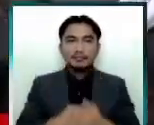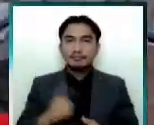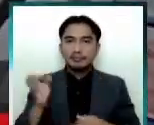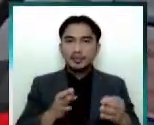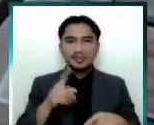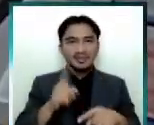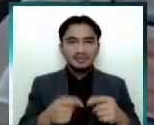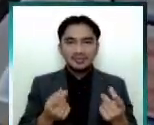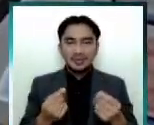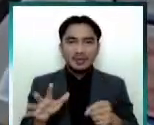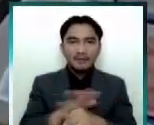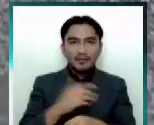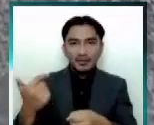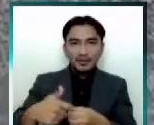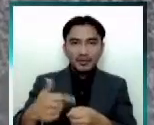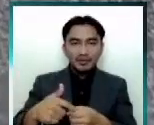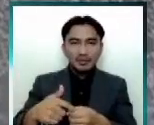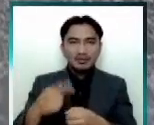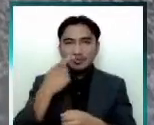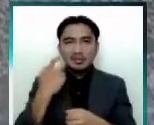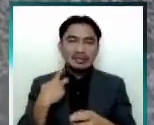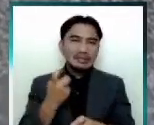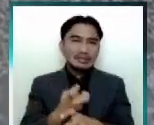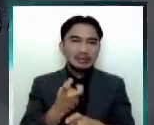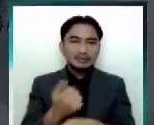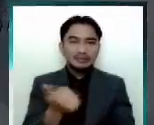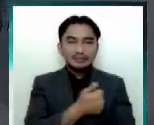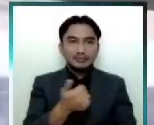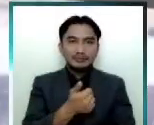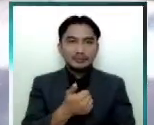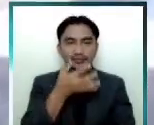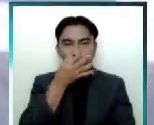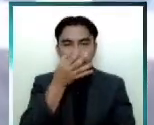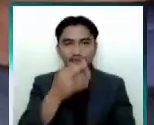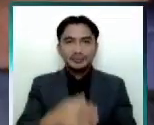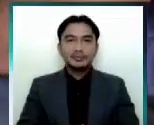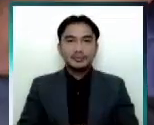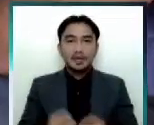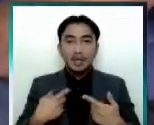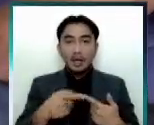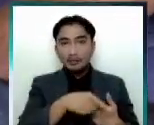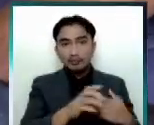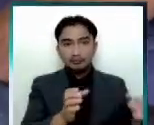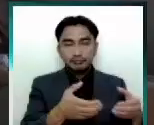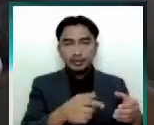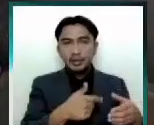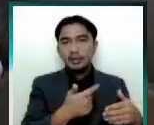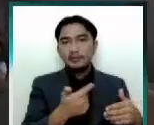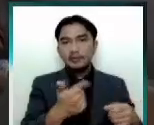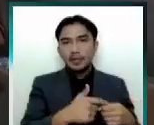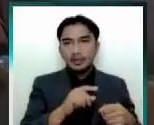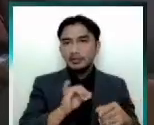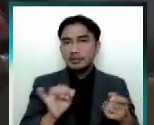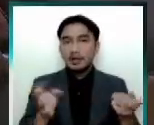biyahe. Sa ilang lalawigan, pila rin ang mga tsuper sa ilang gasolinahan. Sabi ni Mang Narciso Morello, oras na mangyari yan, swerte